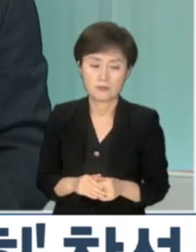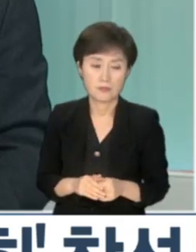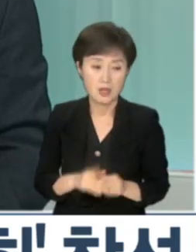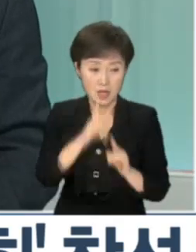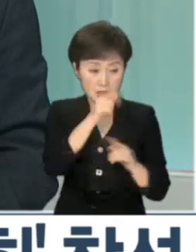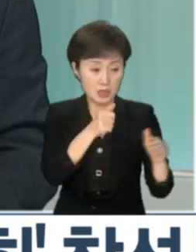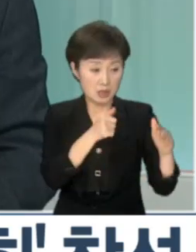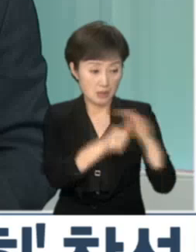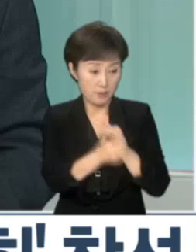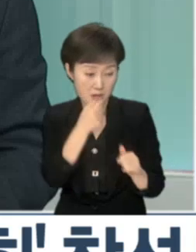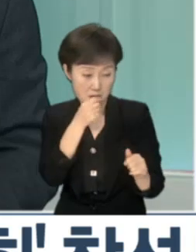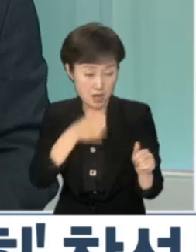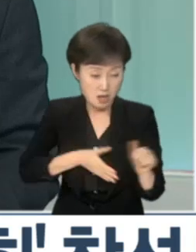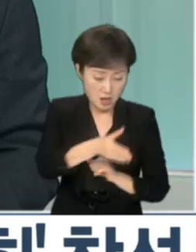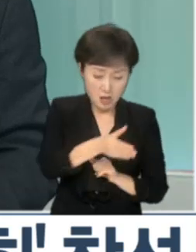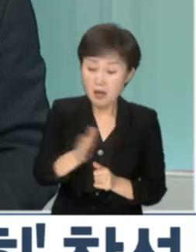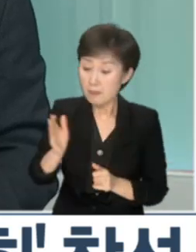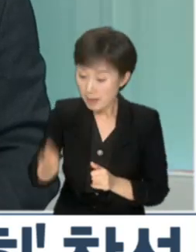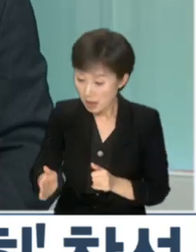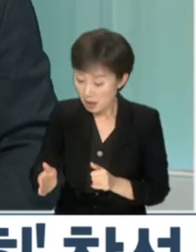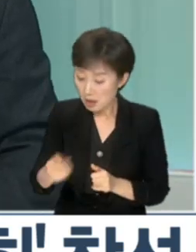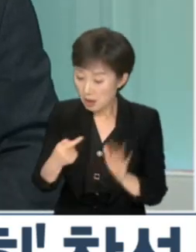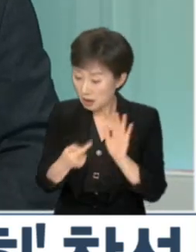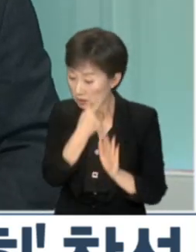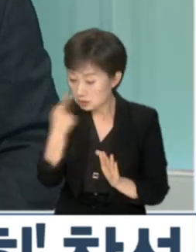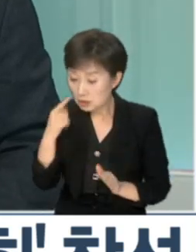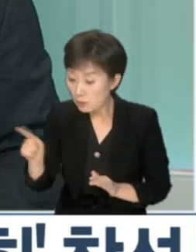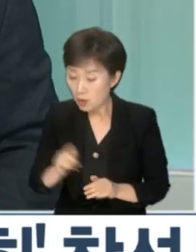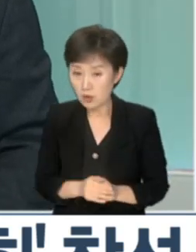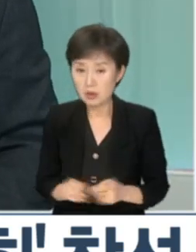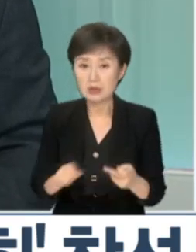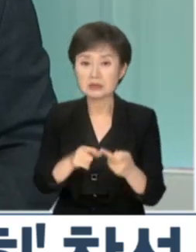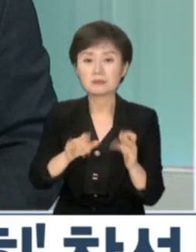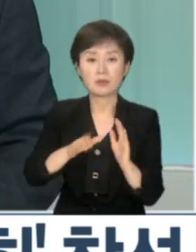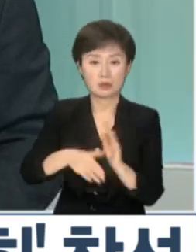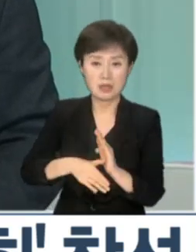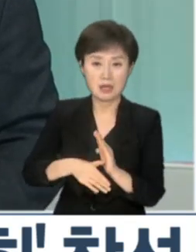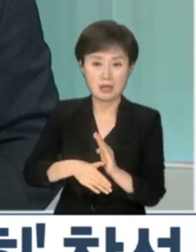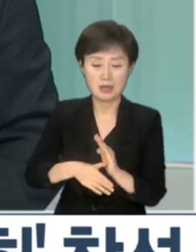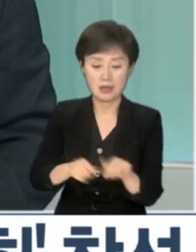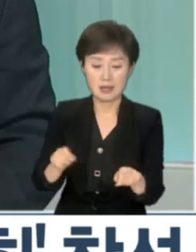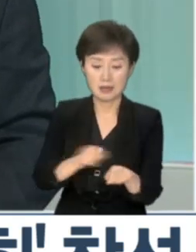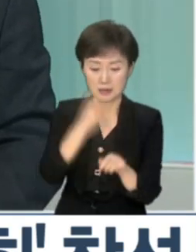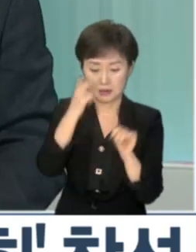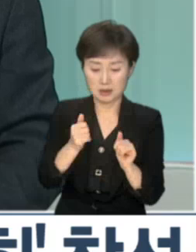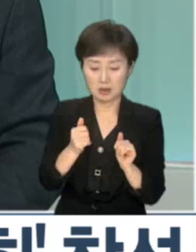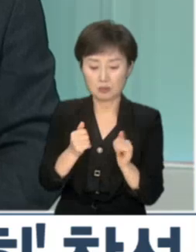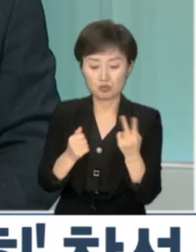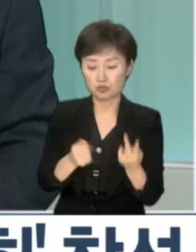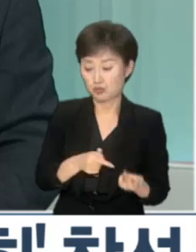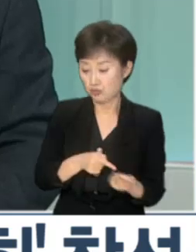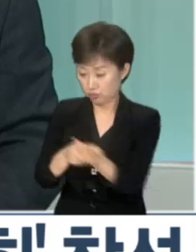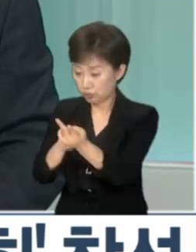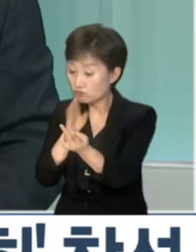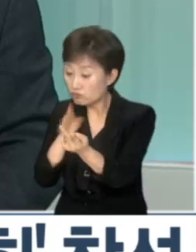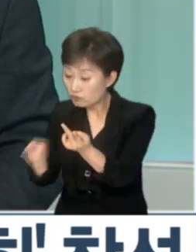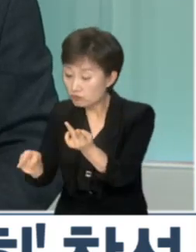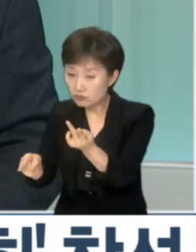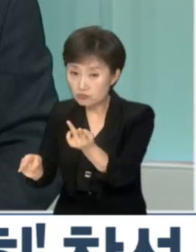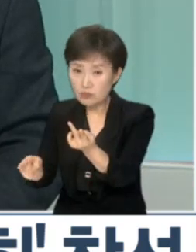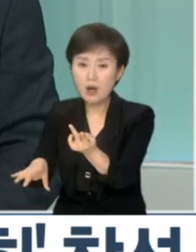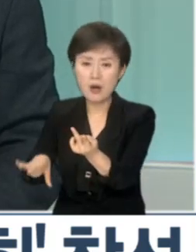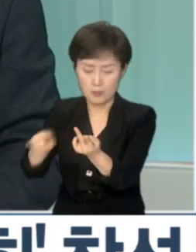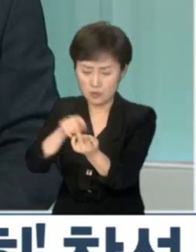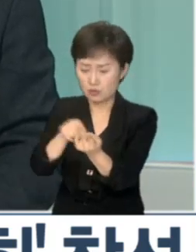말고 그 아니라는 거를 확인시켜 주려면 이번에 12월 달에 본회의에 상정될 쌍특검 있죠. 김건희 여사와 윤석열 대통령이 연관되어 있는